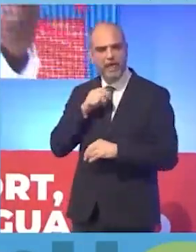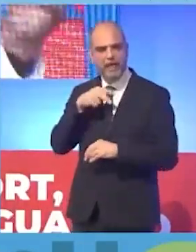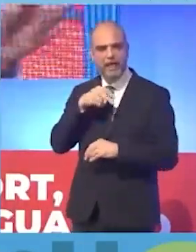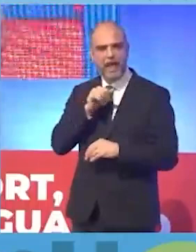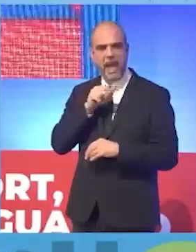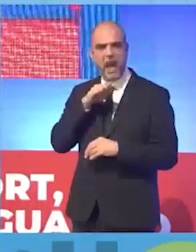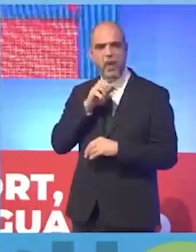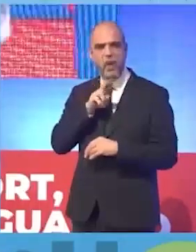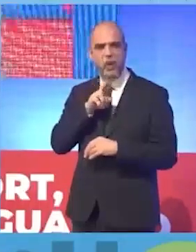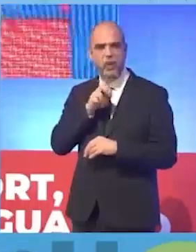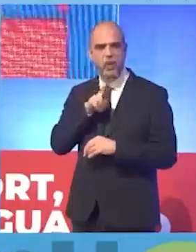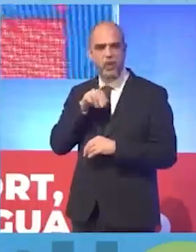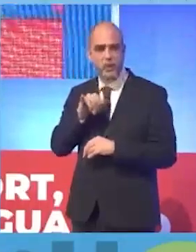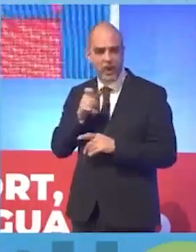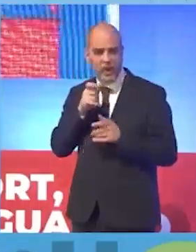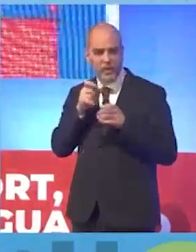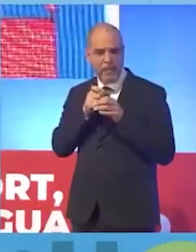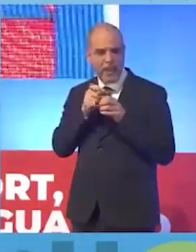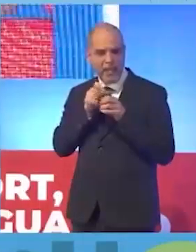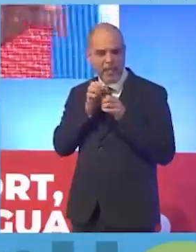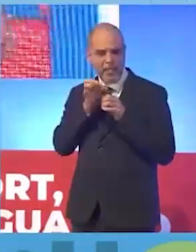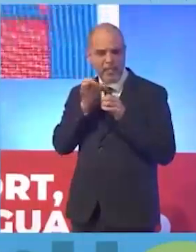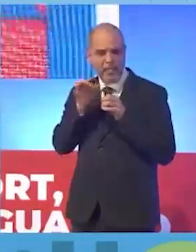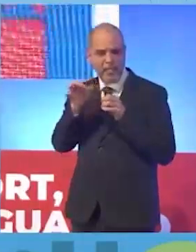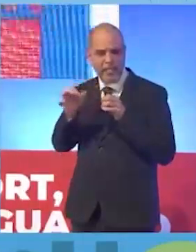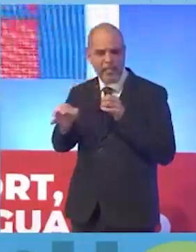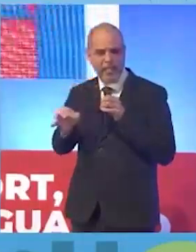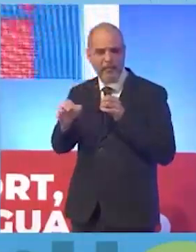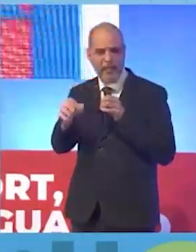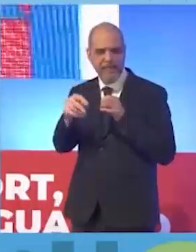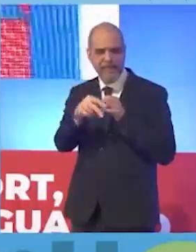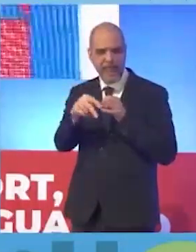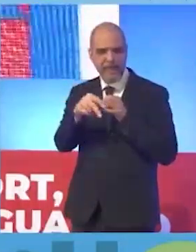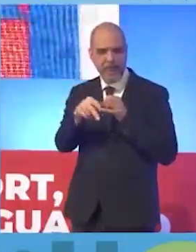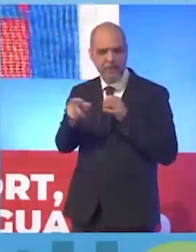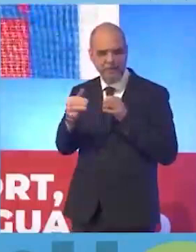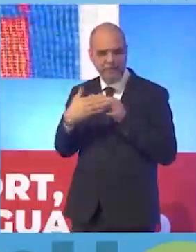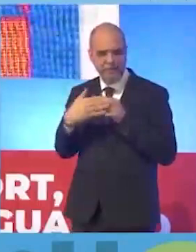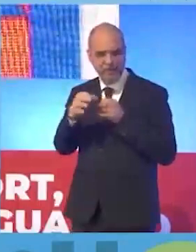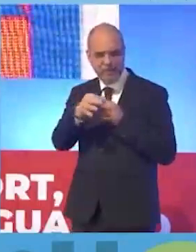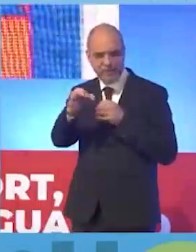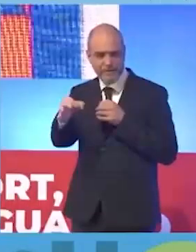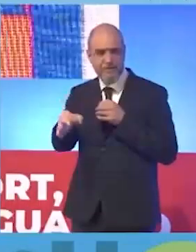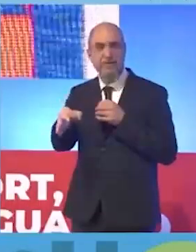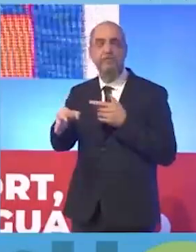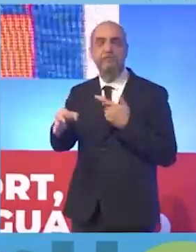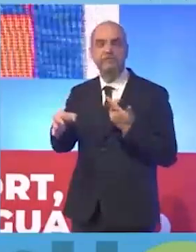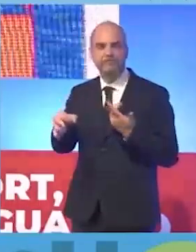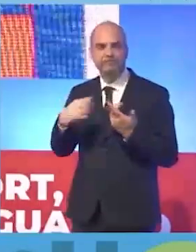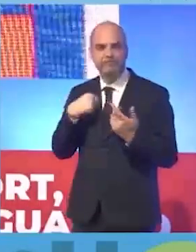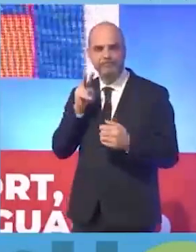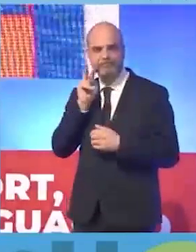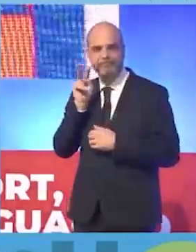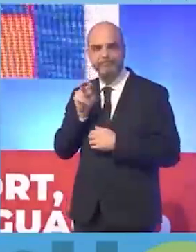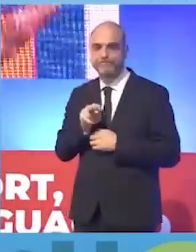Nyahururu, che è proprio questo paesino vicino a Nairobi. E praticamente lì la situazione